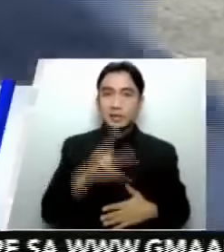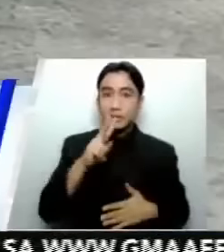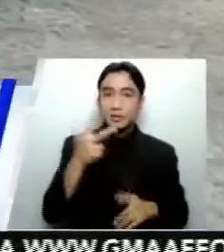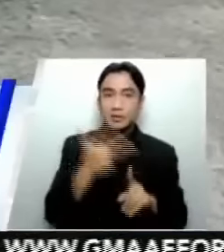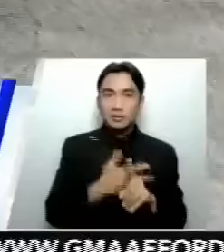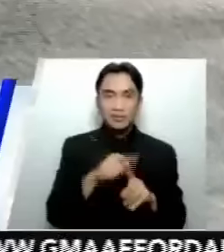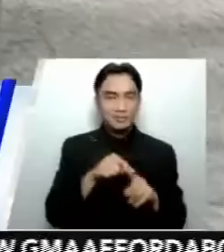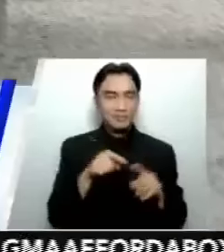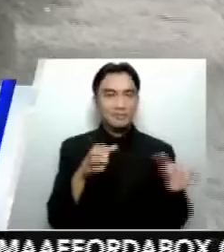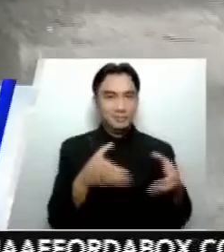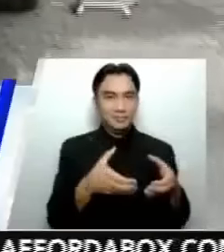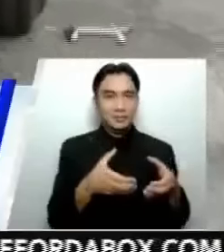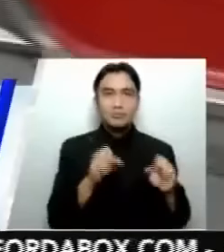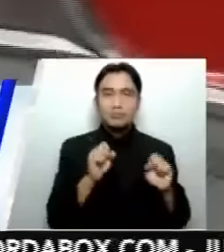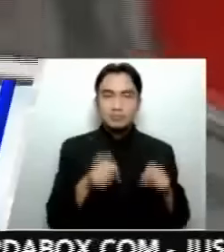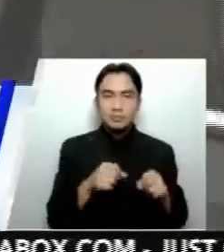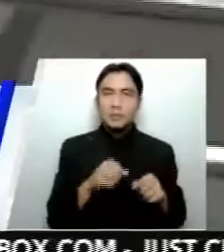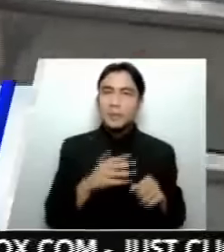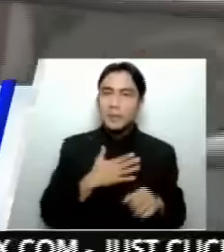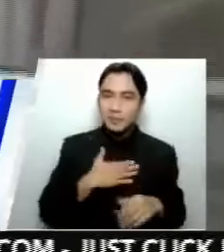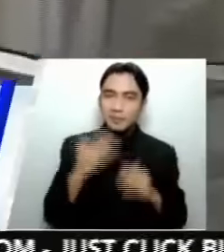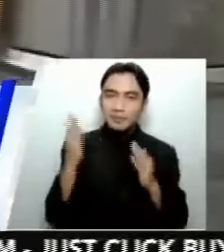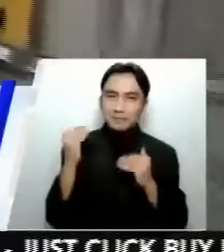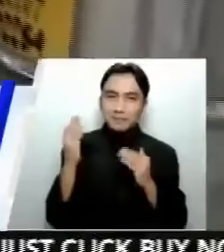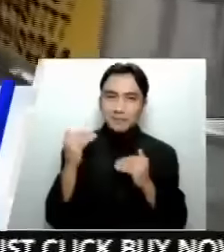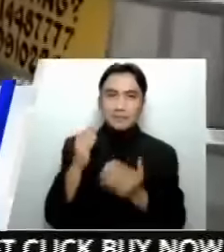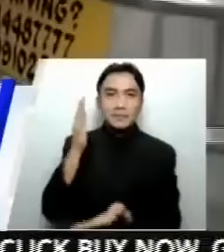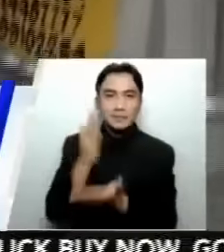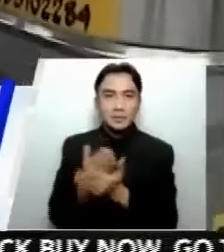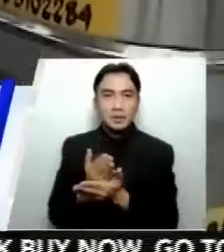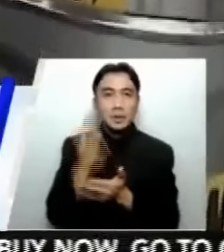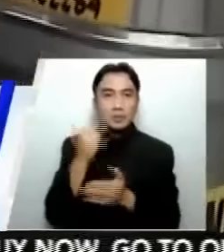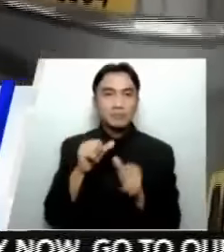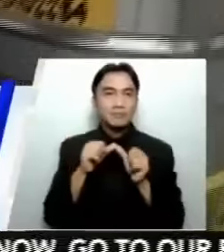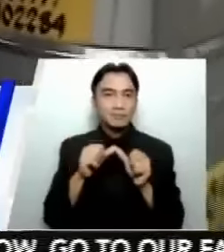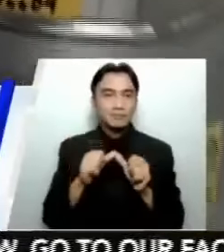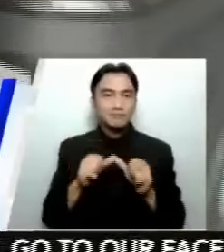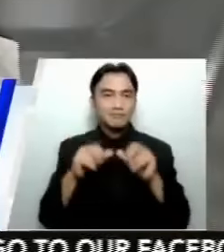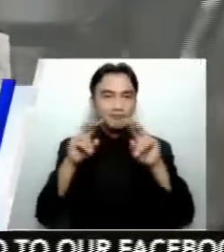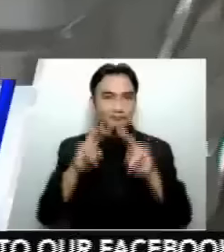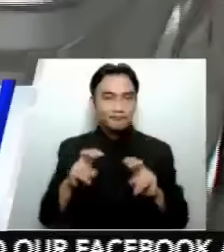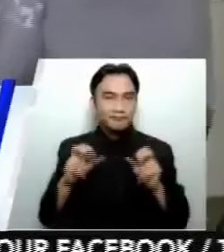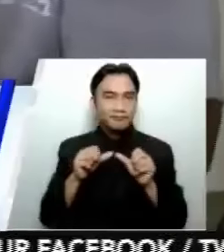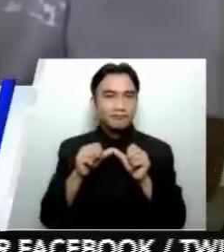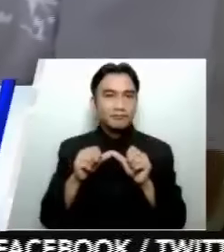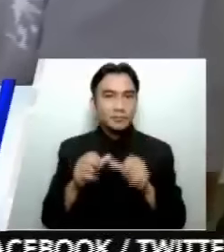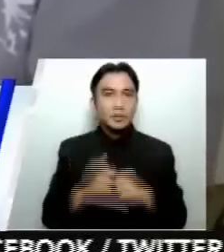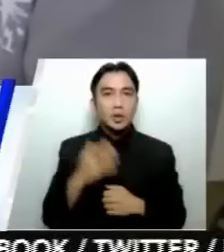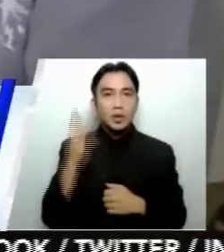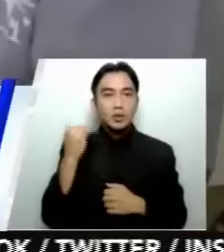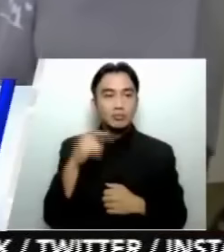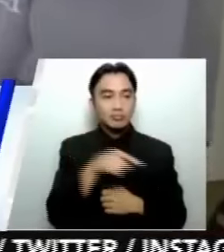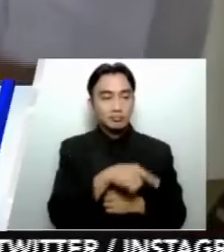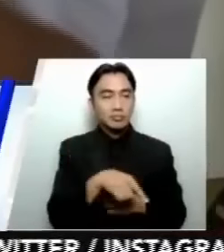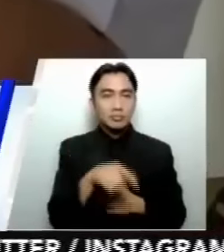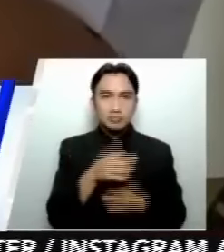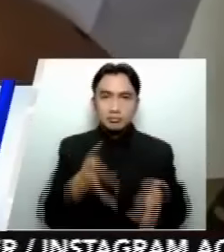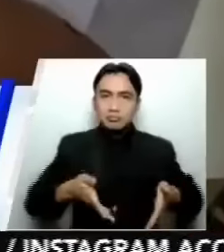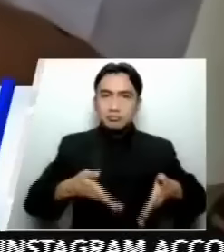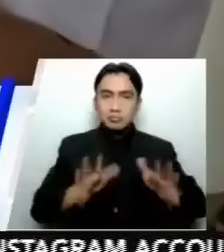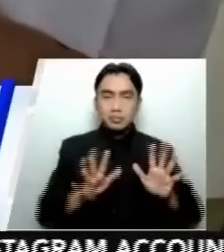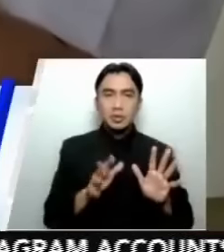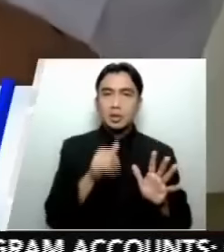piston na itigil muna ang programa para mapag-aralan. Nais din nilang payagan ang mga single operator at huwag bawiin